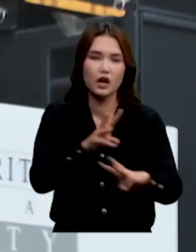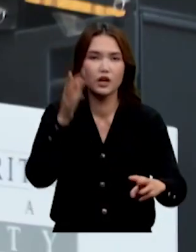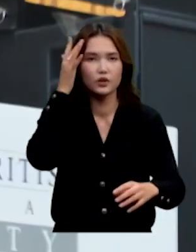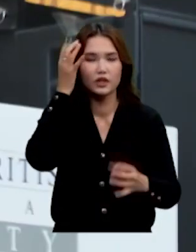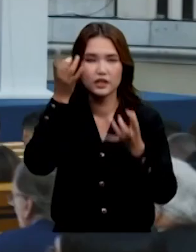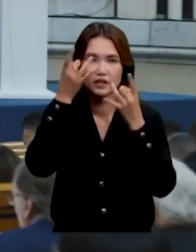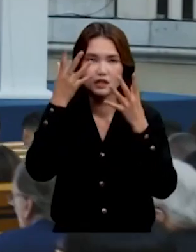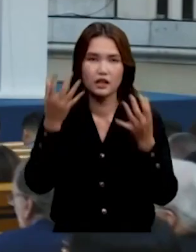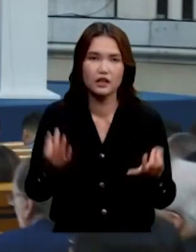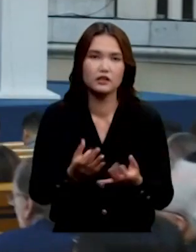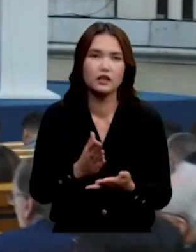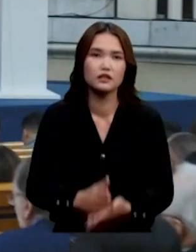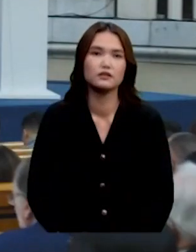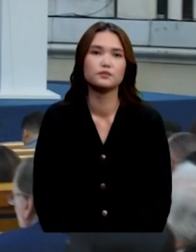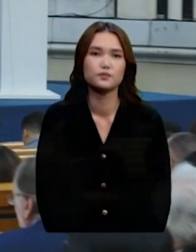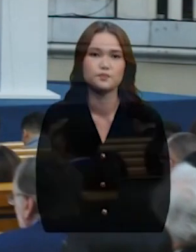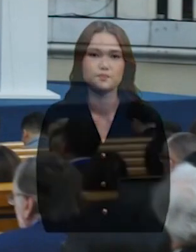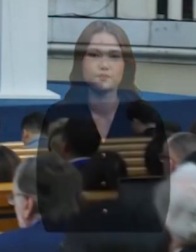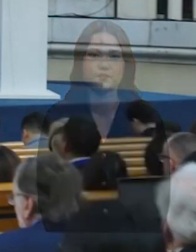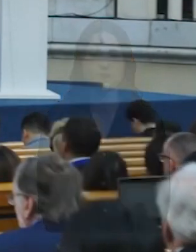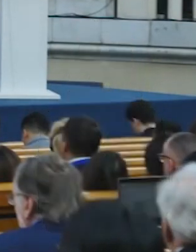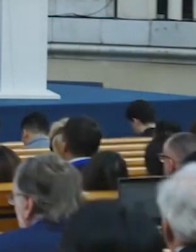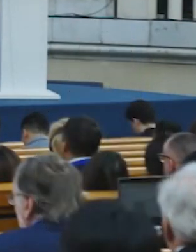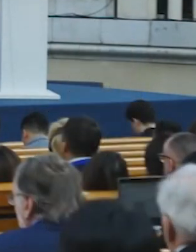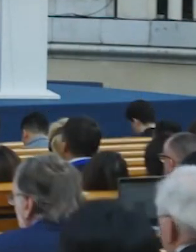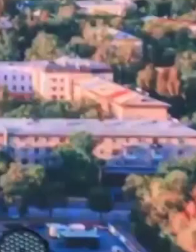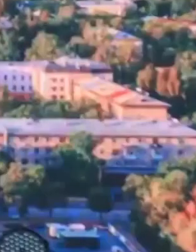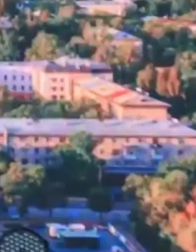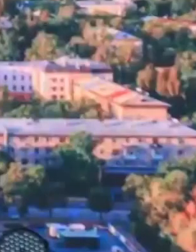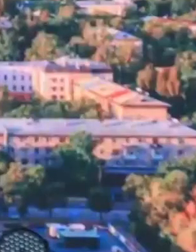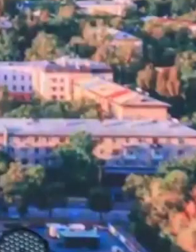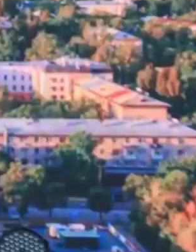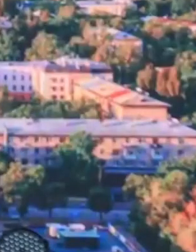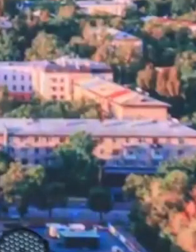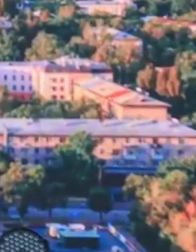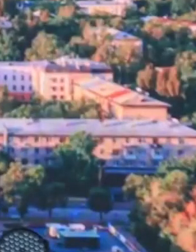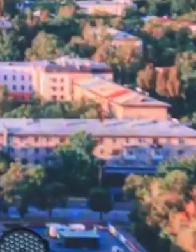нақтыланады. Арнат Дүйсен, Жасұлан Өмірзақов, Атамекен Бизнес арнасы.